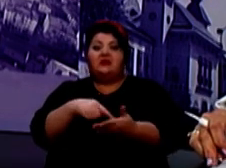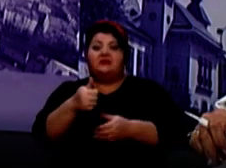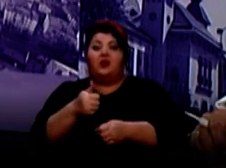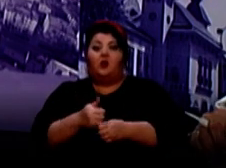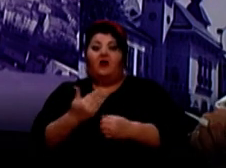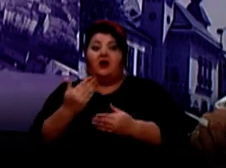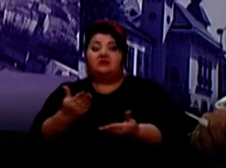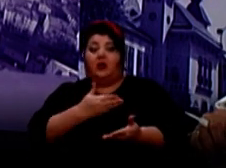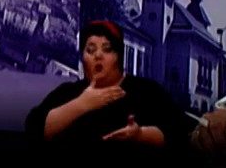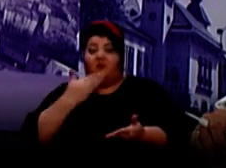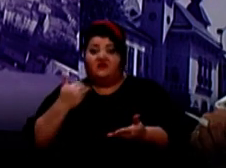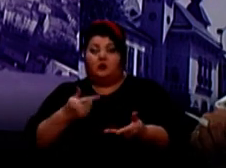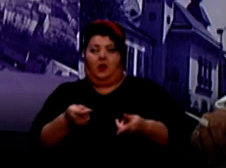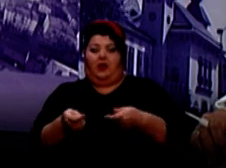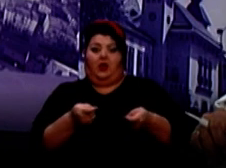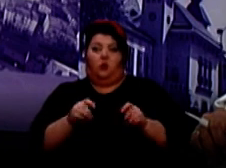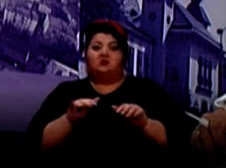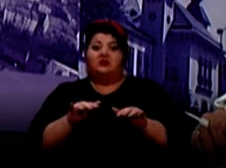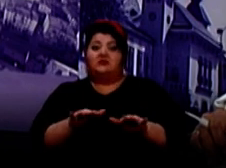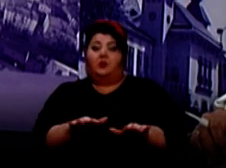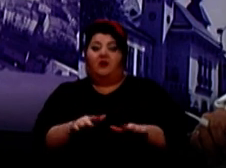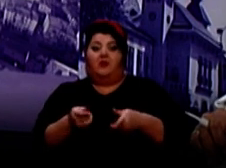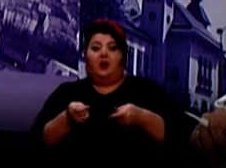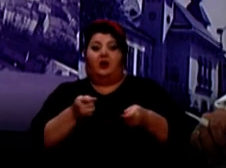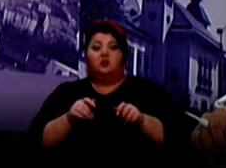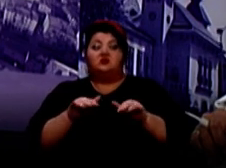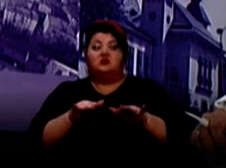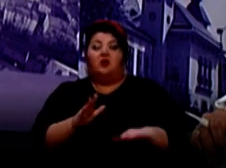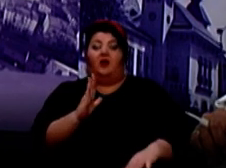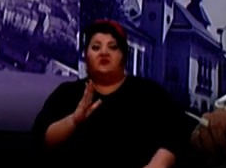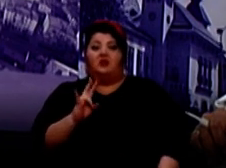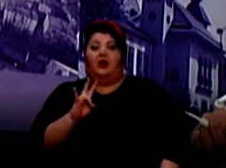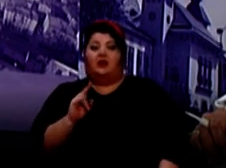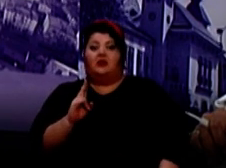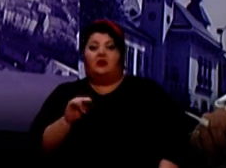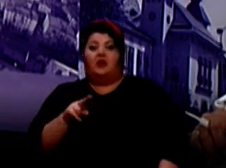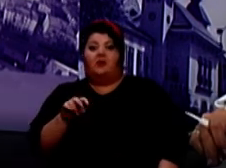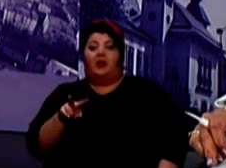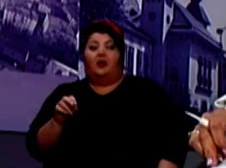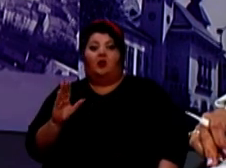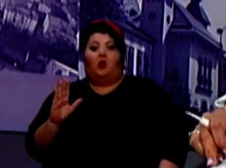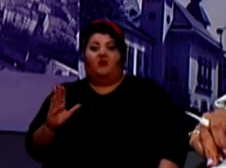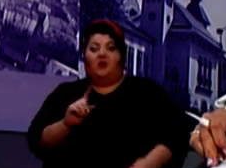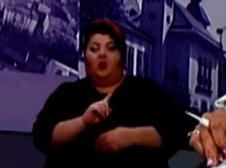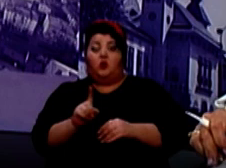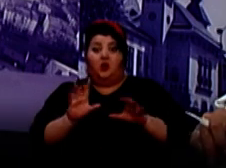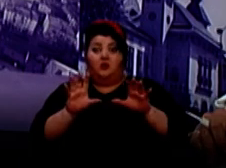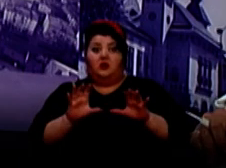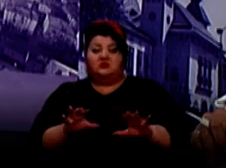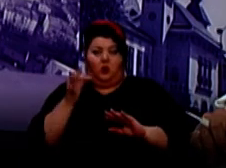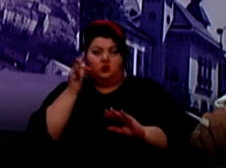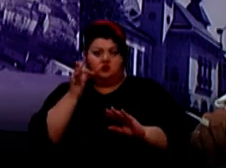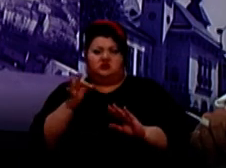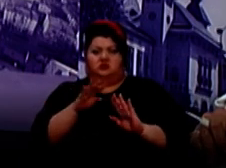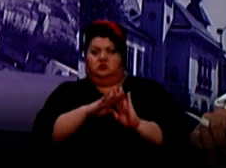за його відсутності – керуючий справами. Керуючий справами – Віталій Нікіпєлов. Норма закону це чітко говорить. Шамот